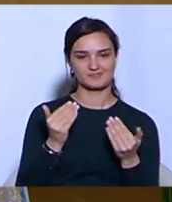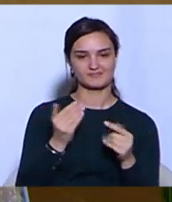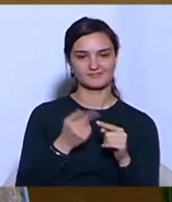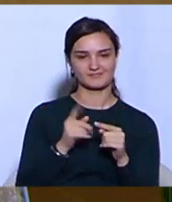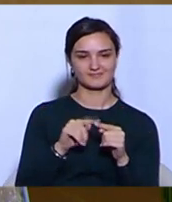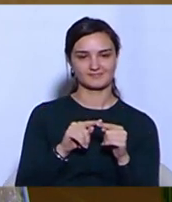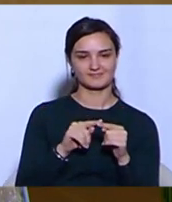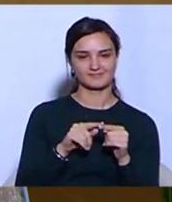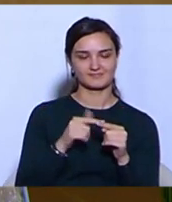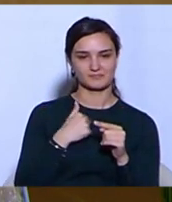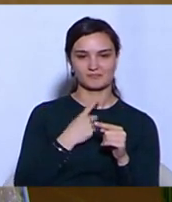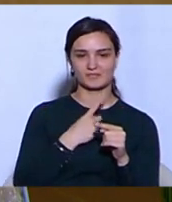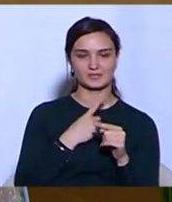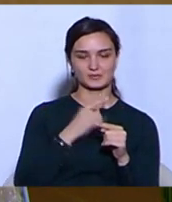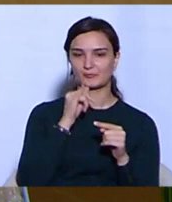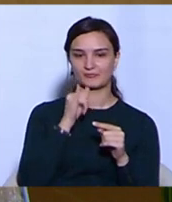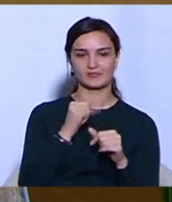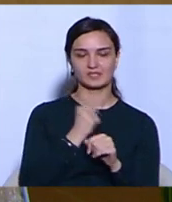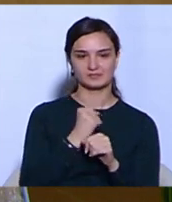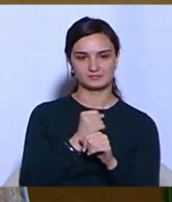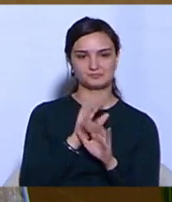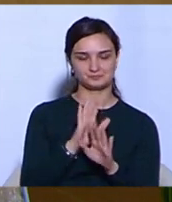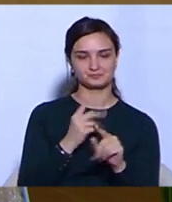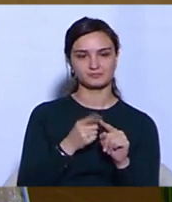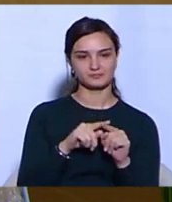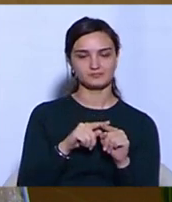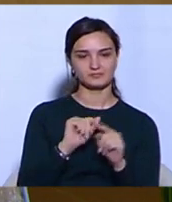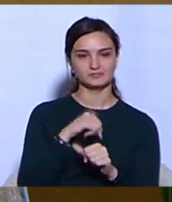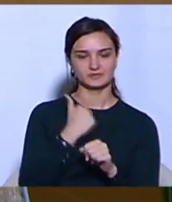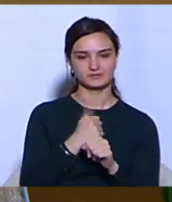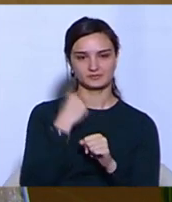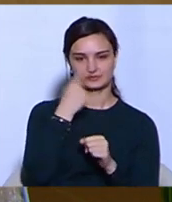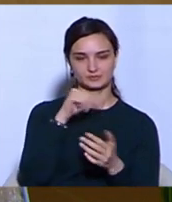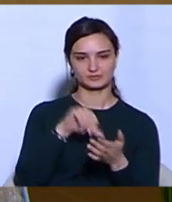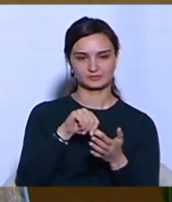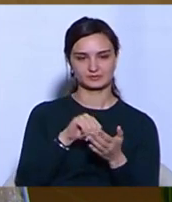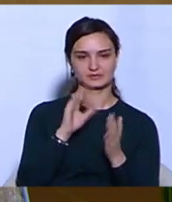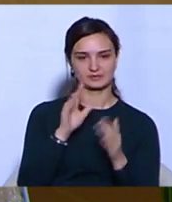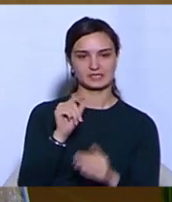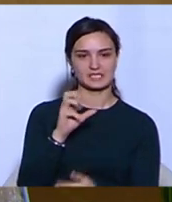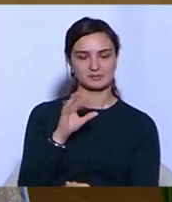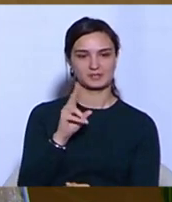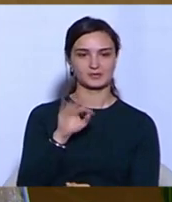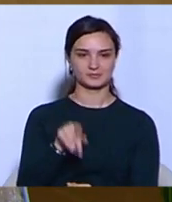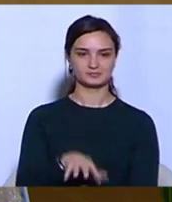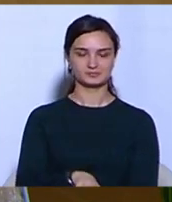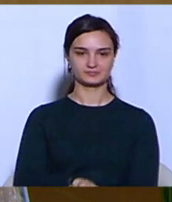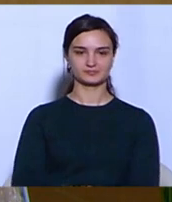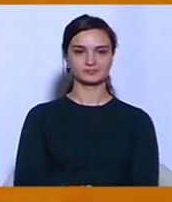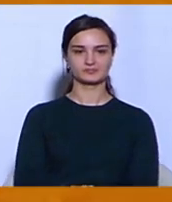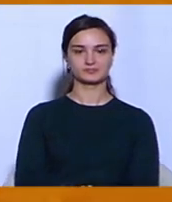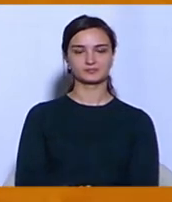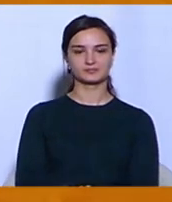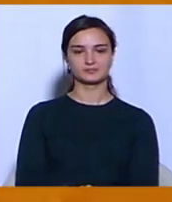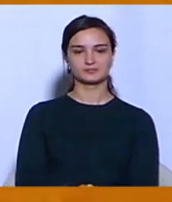რომელსაც რა თქმა უნდა მე მარტო ვერ გავართმევ თავს და რომელშიც მთავარი როლი რა თქმა უნდა ექნება თემიკოს.